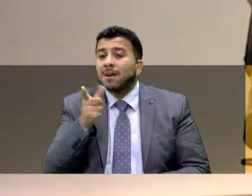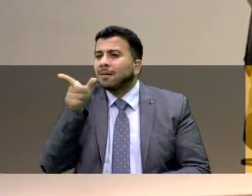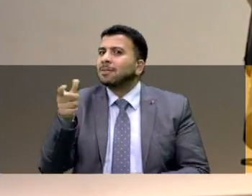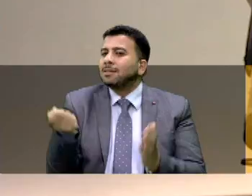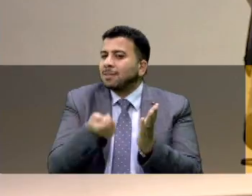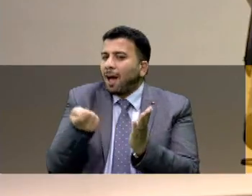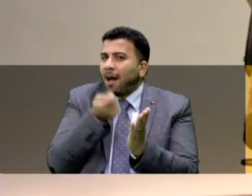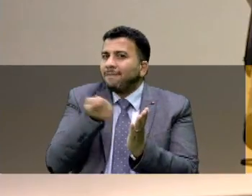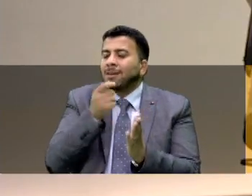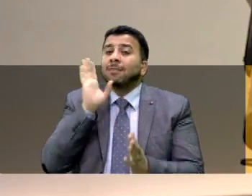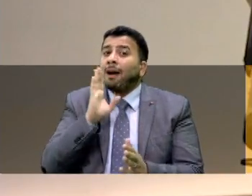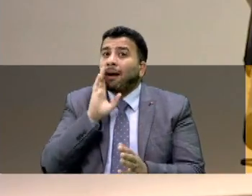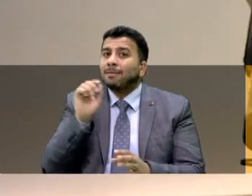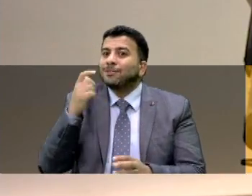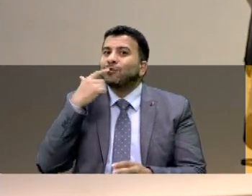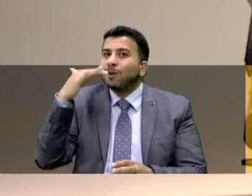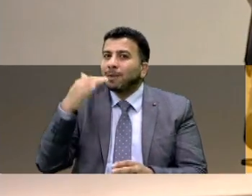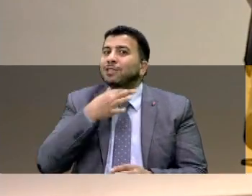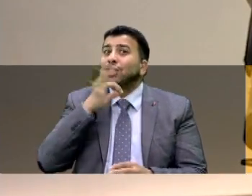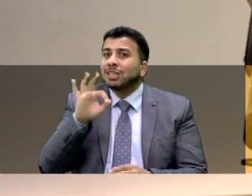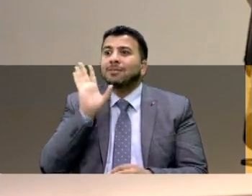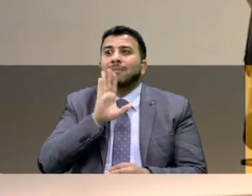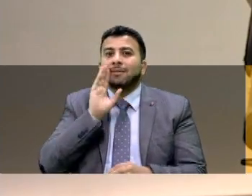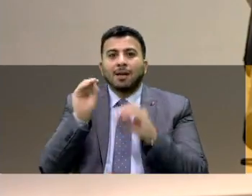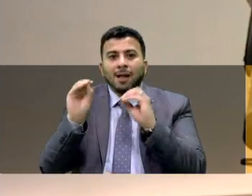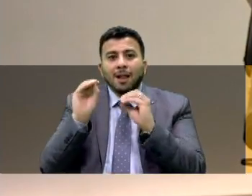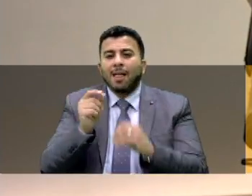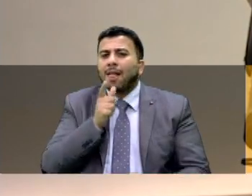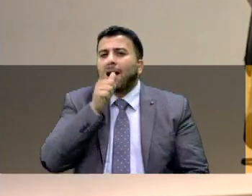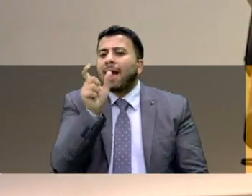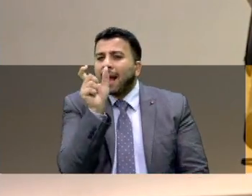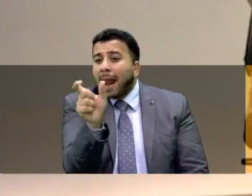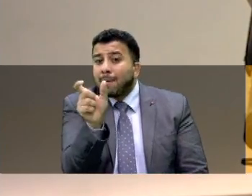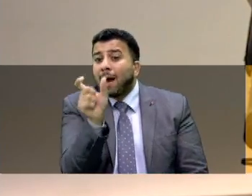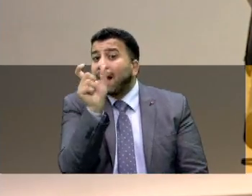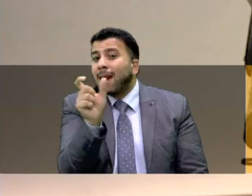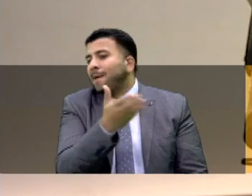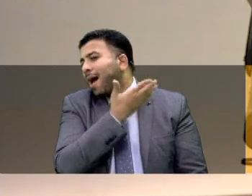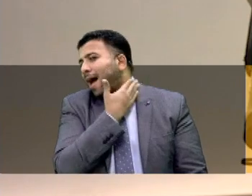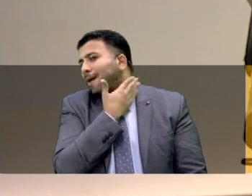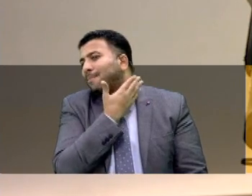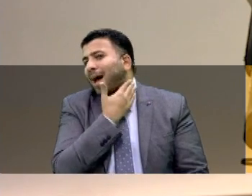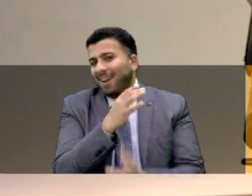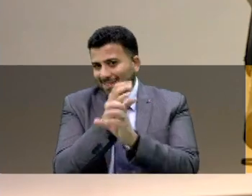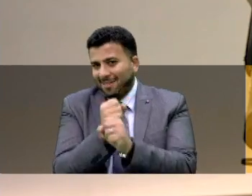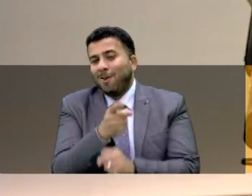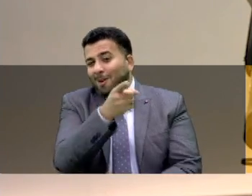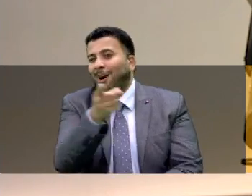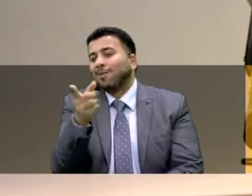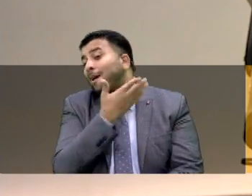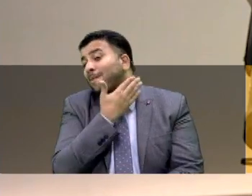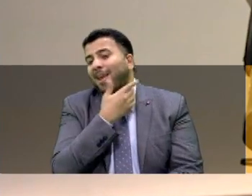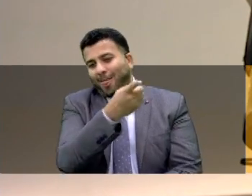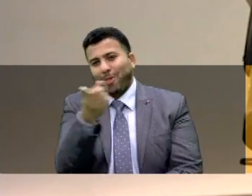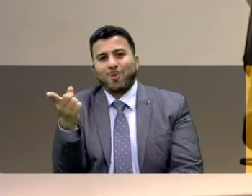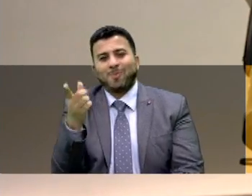الصحفي والصحافة كلمة، والكلمة أمانة وهي أمانة عندكم. السلام عليكم